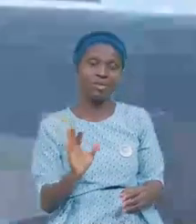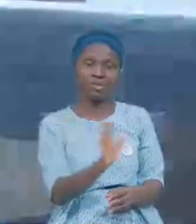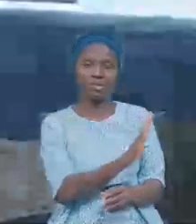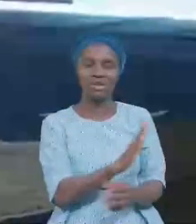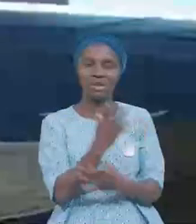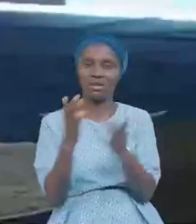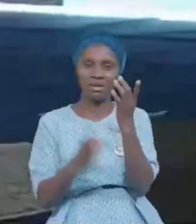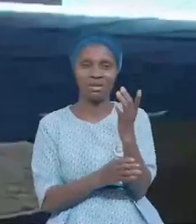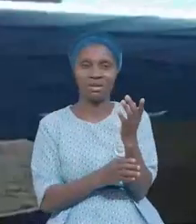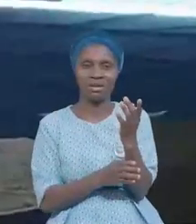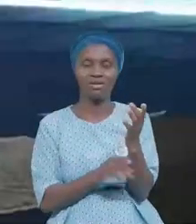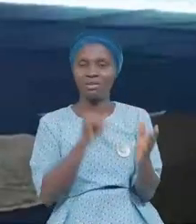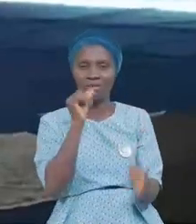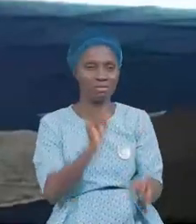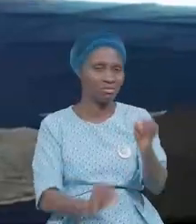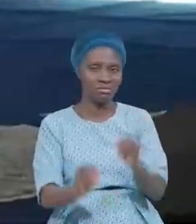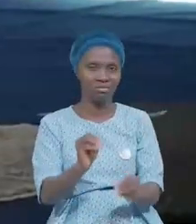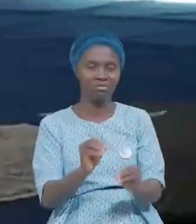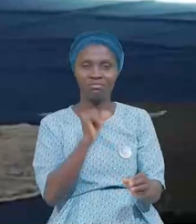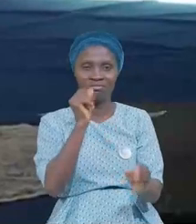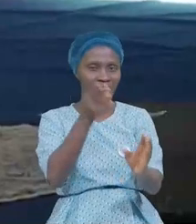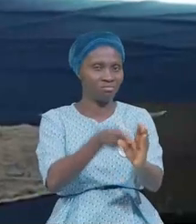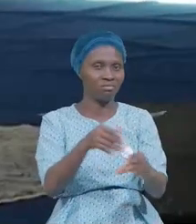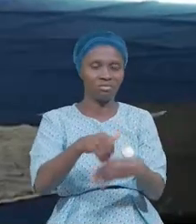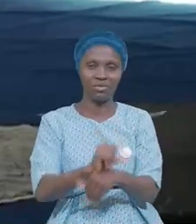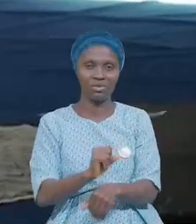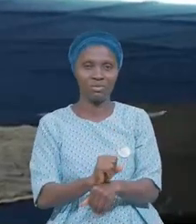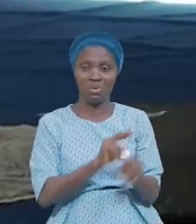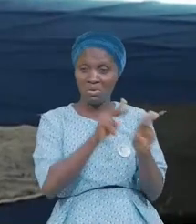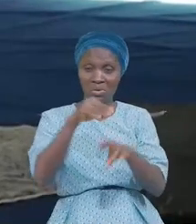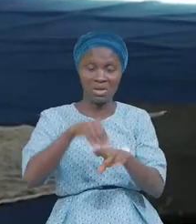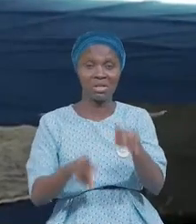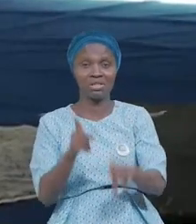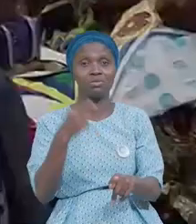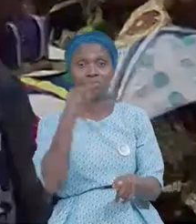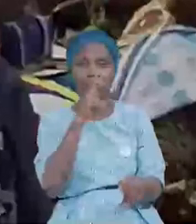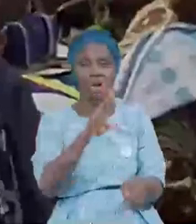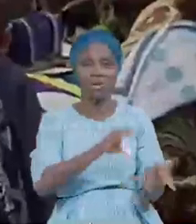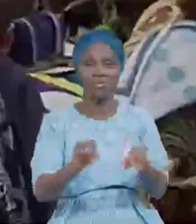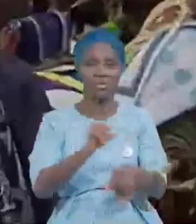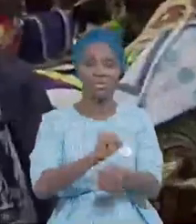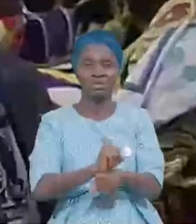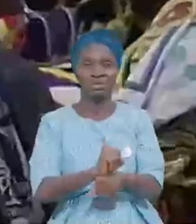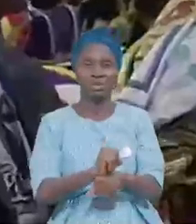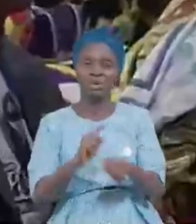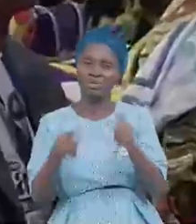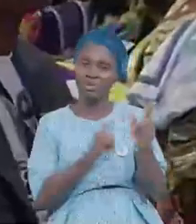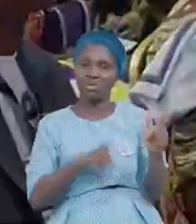qui courent et le CD. Sois tranquille. Mais toi, tu croises les bras. Ne ferme pas les